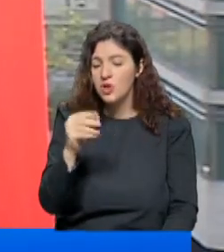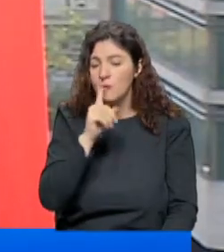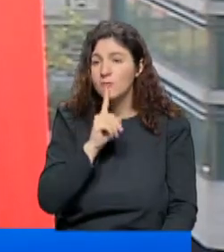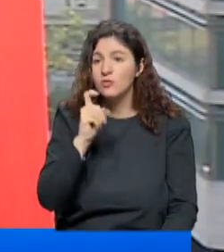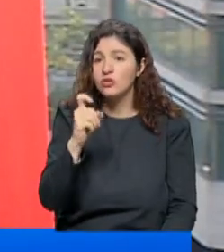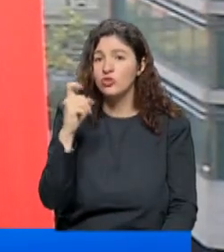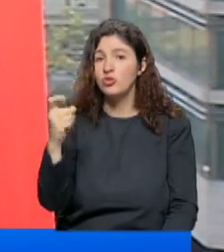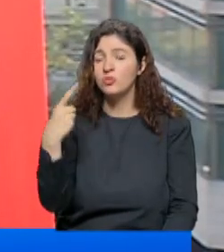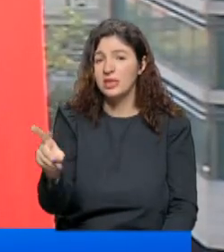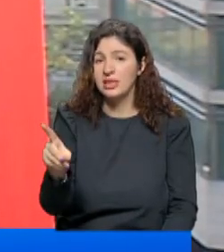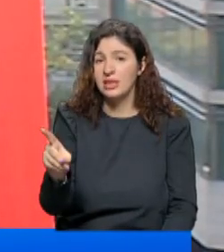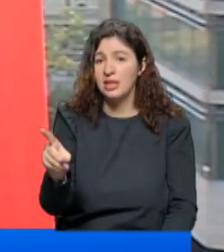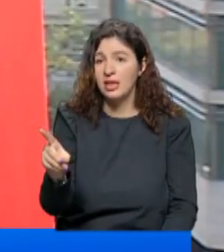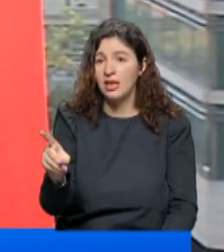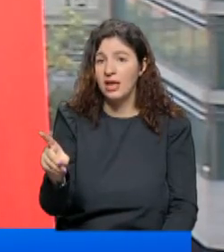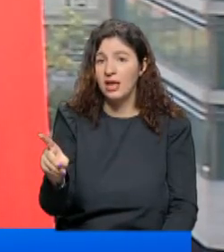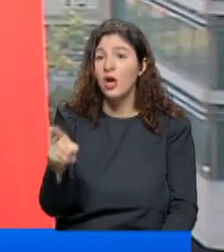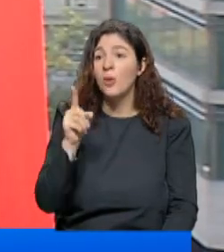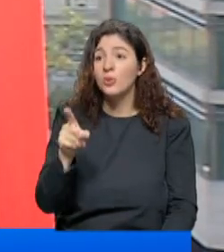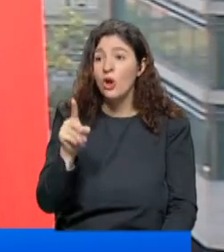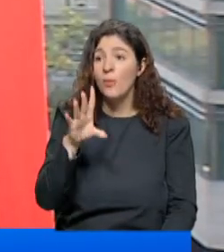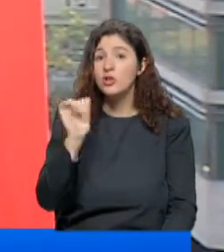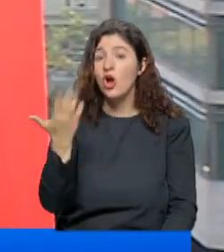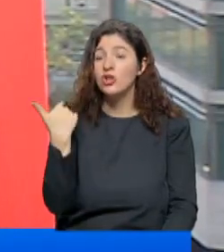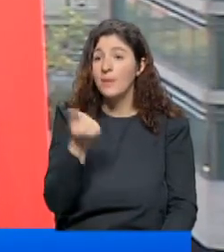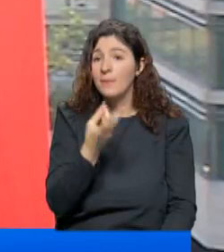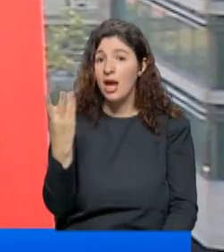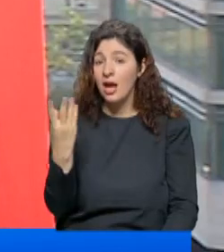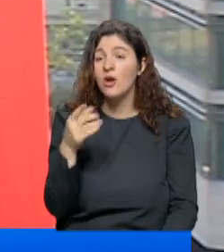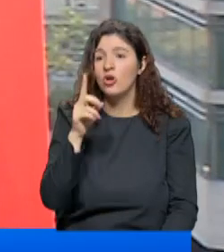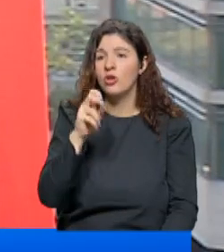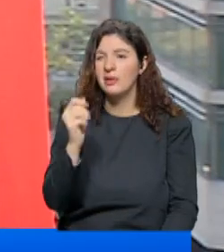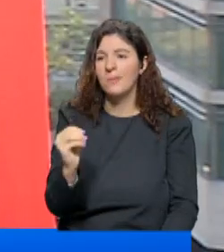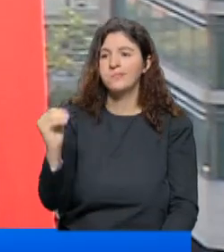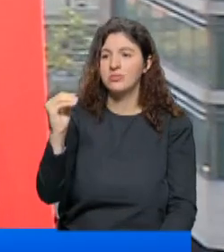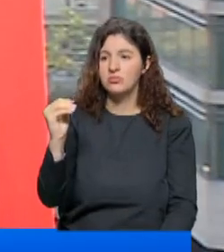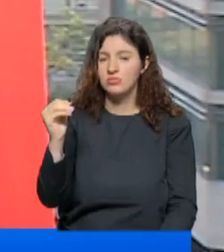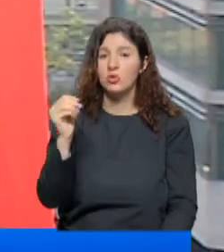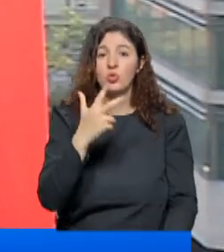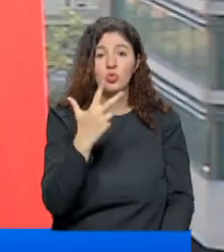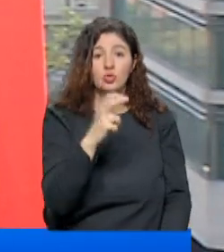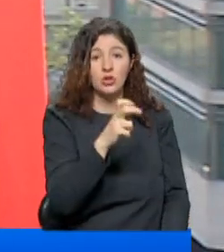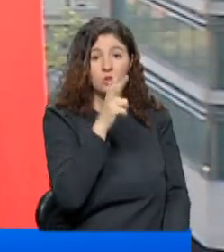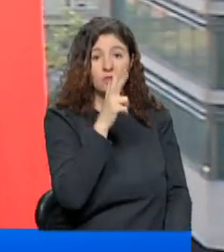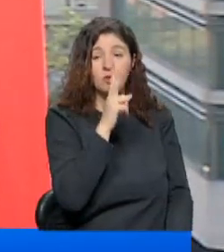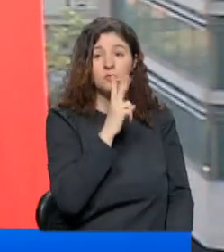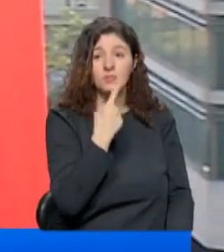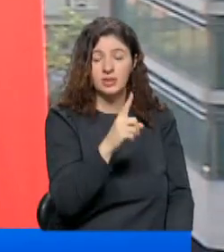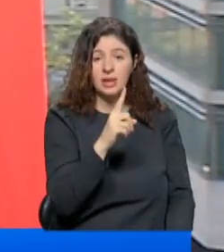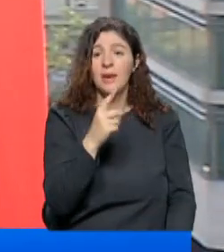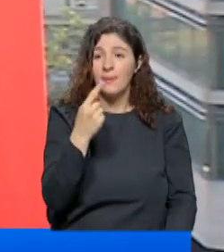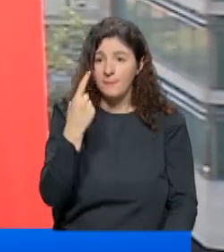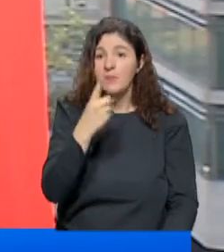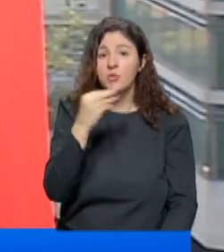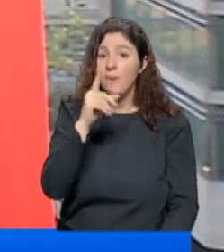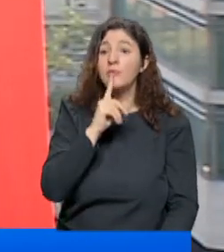milyon 199 bin lira. Bu da 15 gün önceki rakam. Ondan sonra dolar biraz da arttı. 3 ayda 200 bin lira. 1 milyon